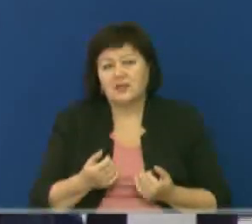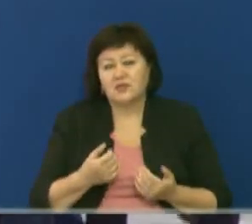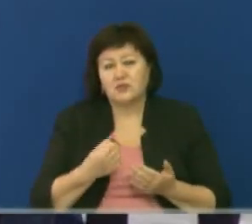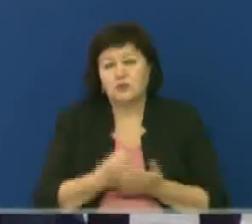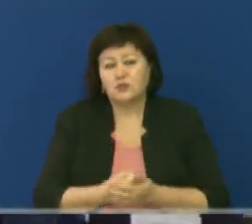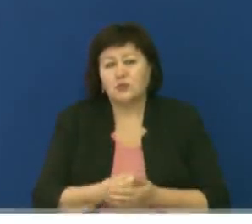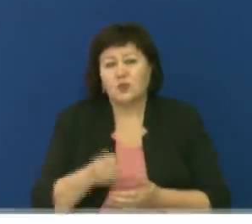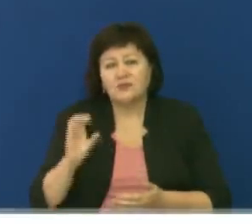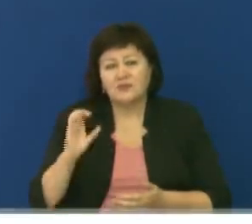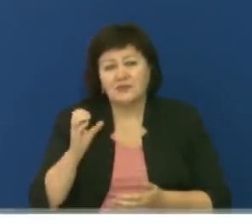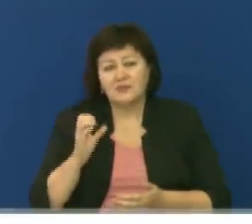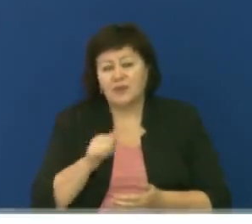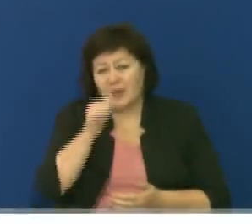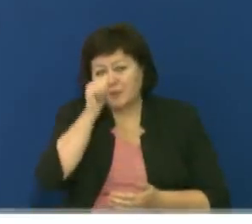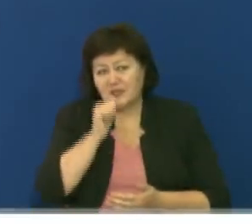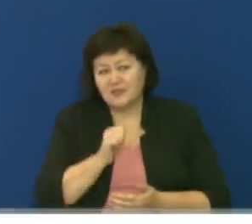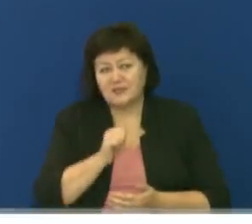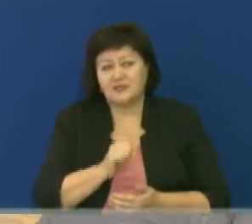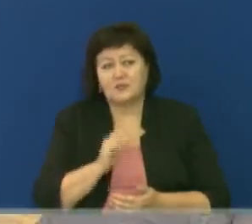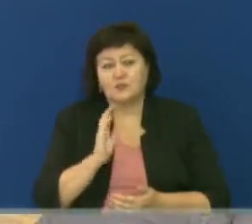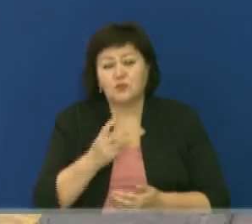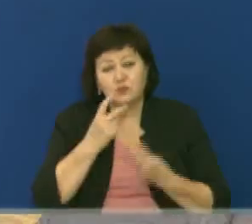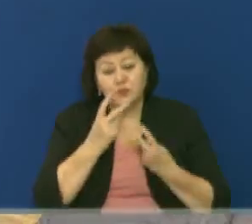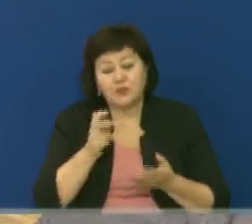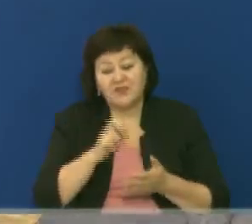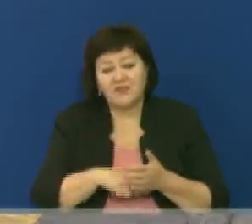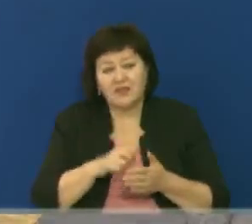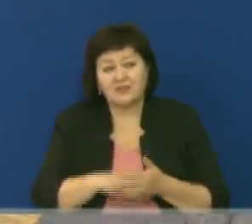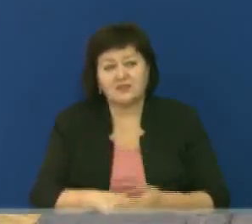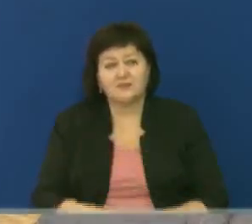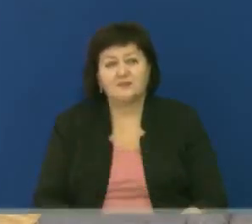42-тің басына ауыстырылды. Бердібек Қарымбай, Сәуле Байғалиева, Елжан Мағзумов, Семей телеарнасы.